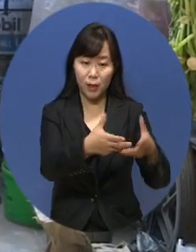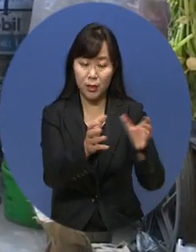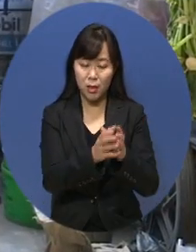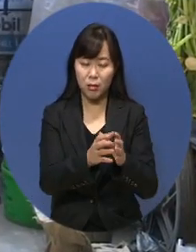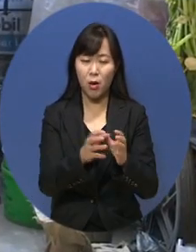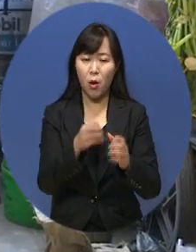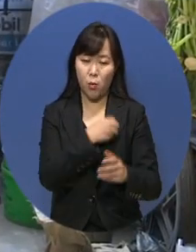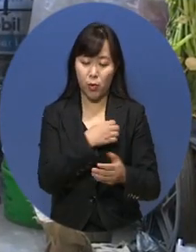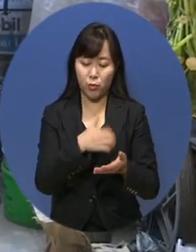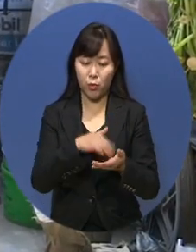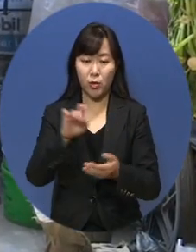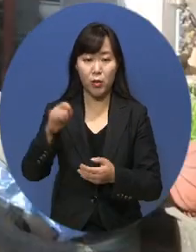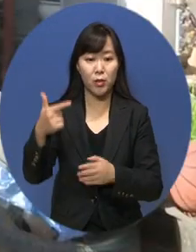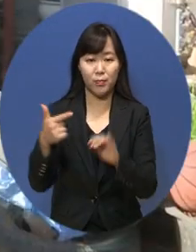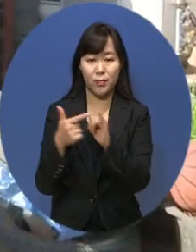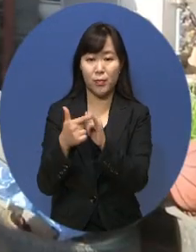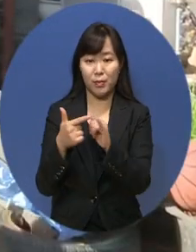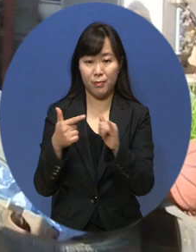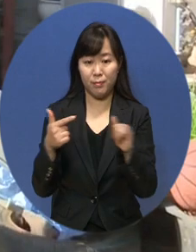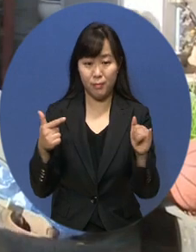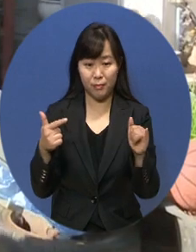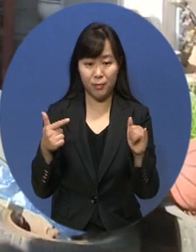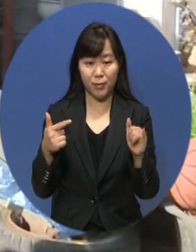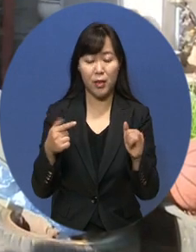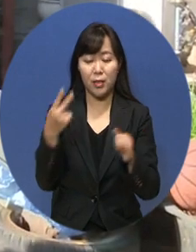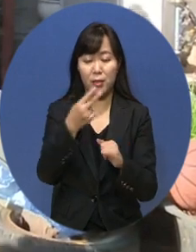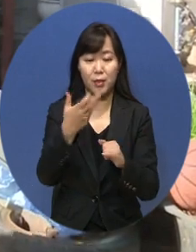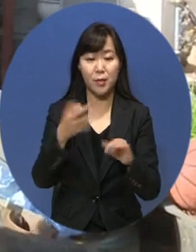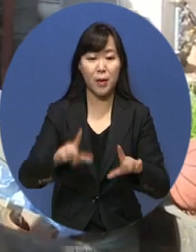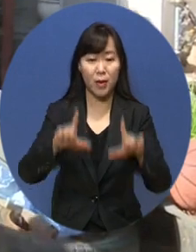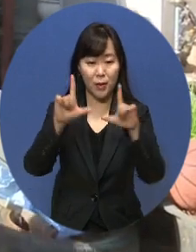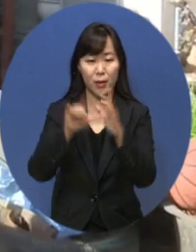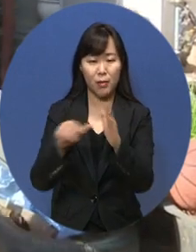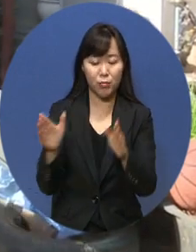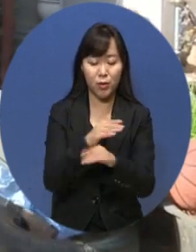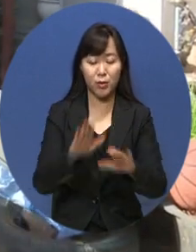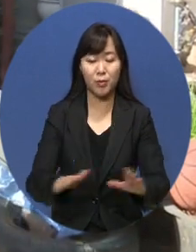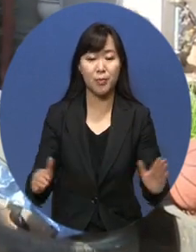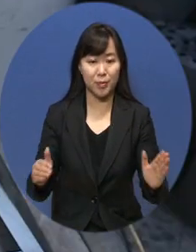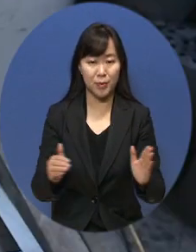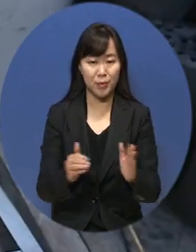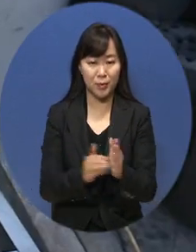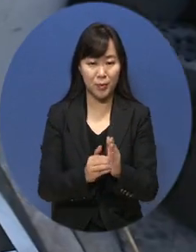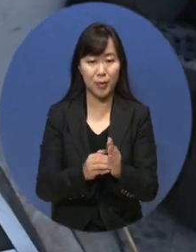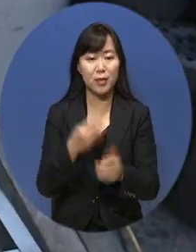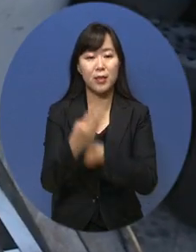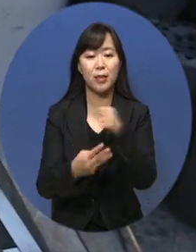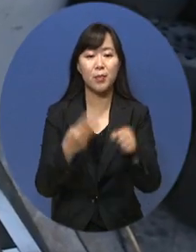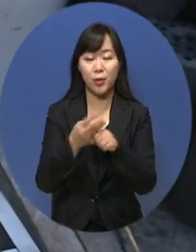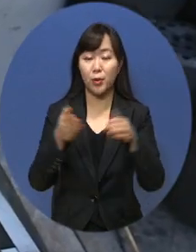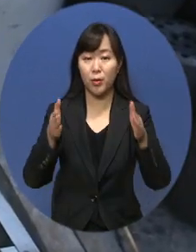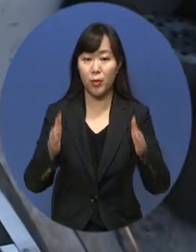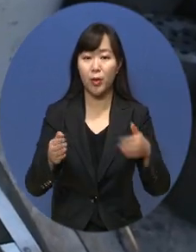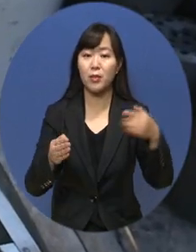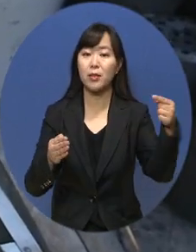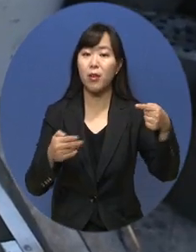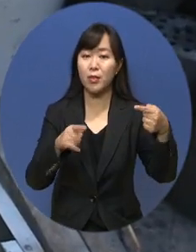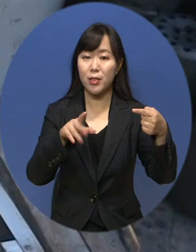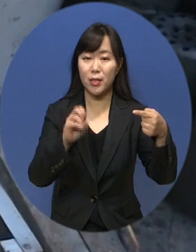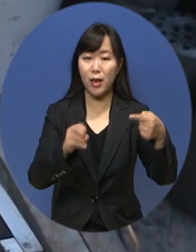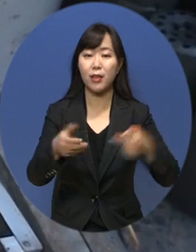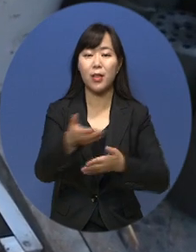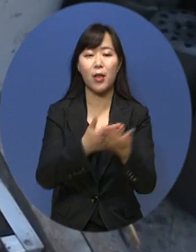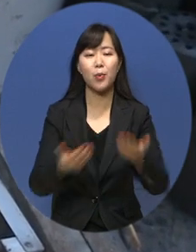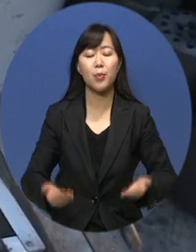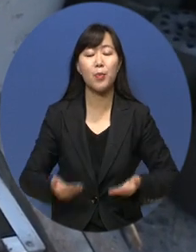한사랑회에서는 총 16명의 회원들로 구성되어 있고 2018년부터 올해까지 3년 동안 각 1,000장씩